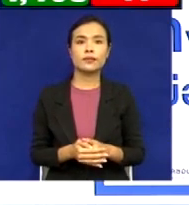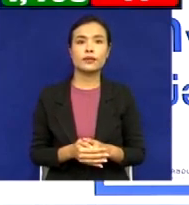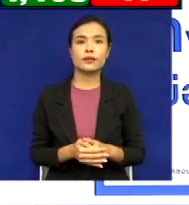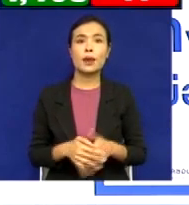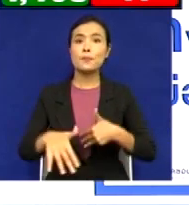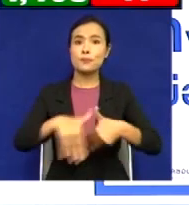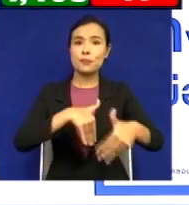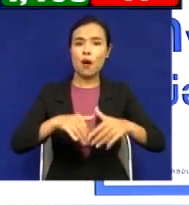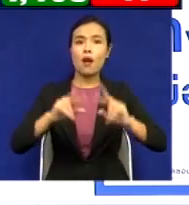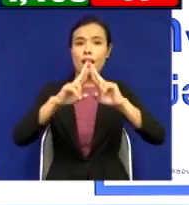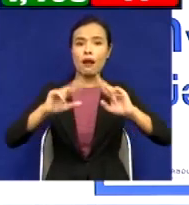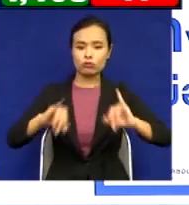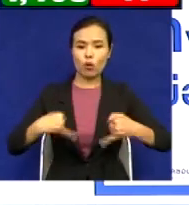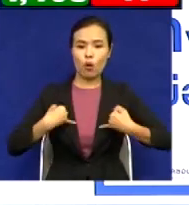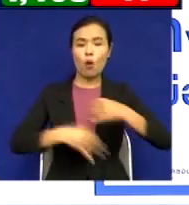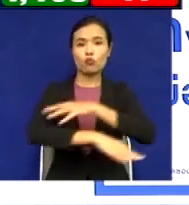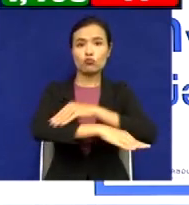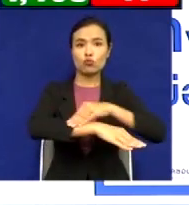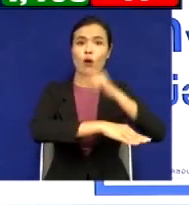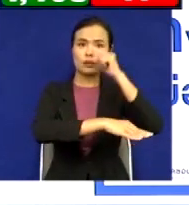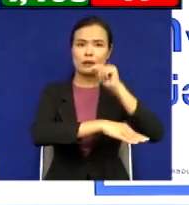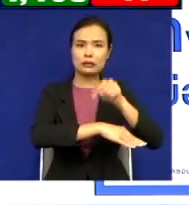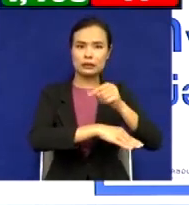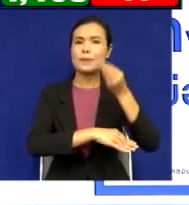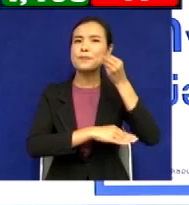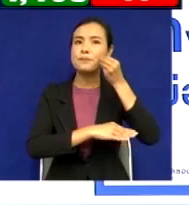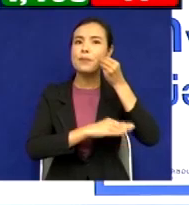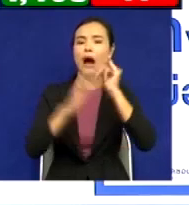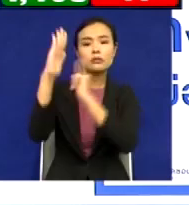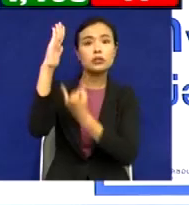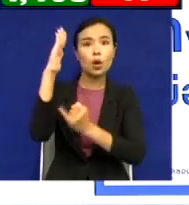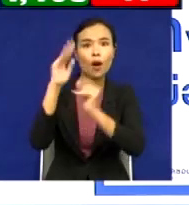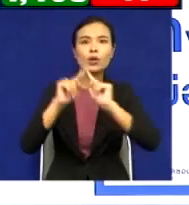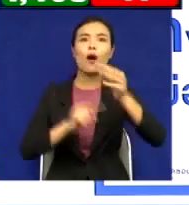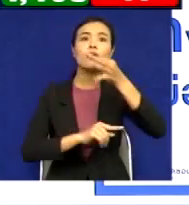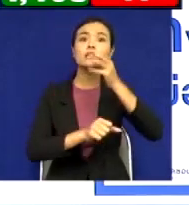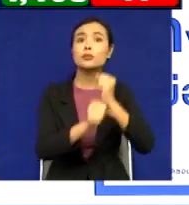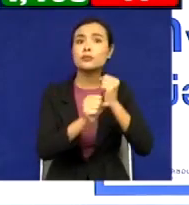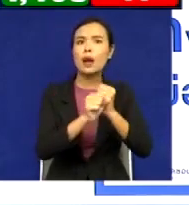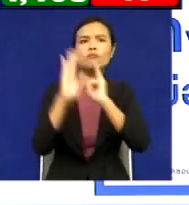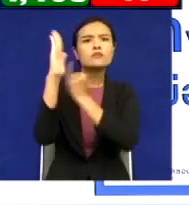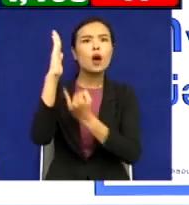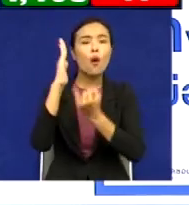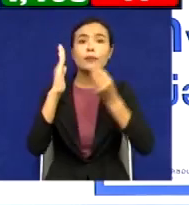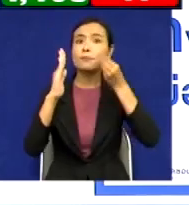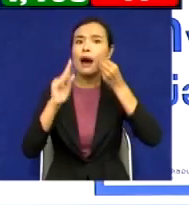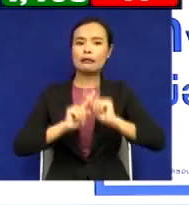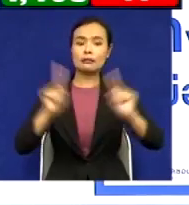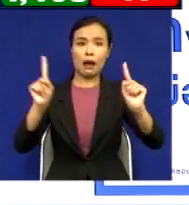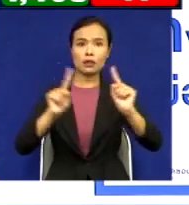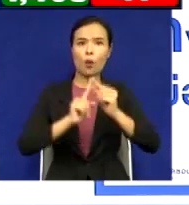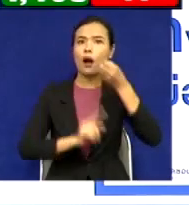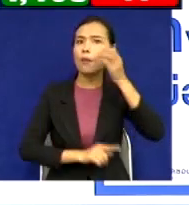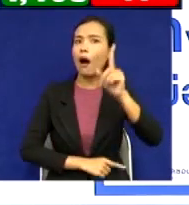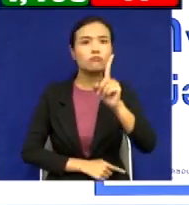การนวดแผนโบราณที่จริงๆมีภูมิลำเนาอยู่ที่หนึ่งแต่ไปประกอบวิชาชีพอยู่จังหวัดอีกจังหวัดหนึ่ง แต่ไม่สามารถเดินทางกลับบ้